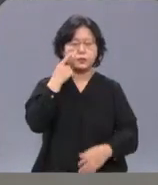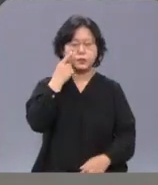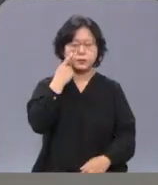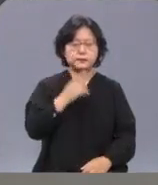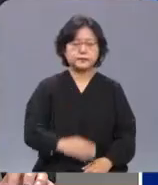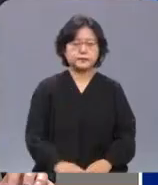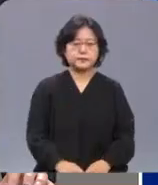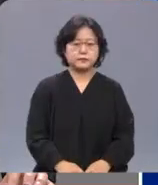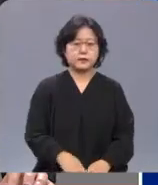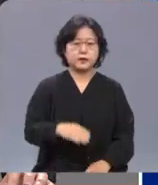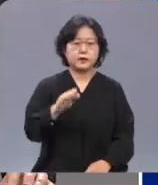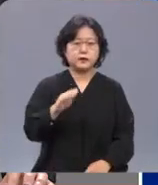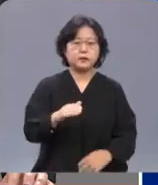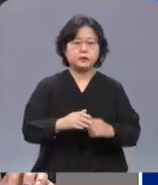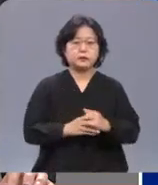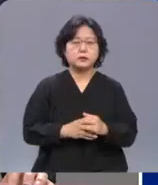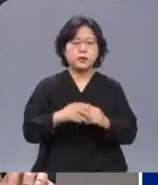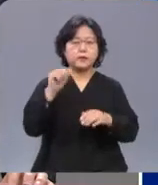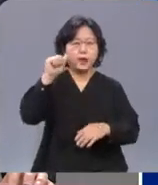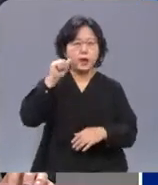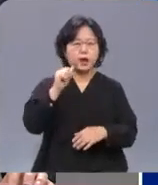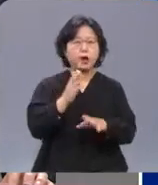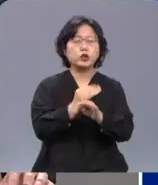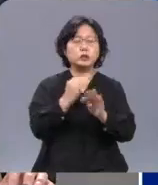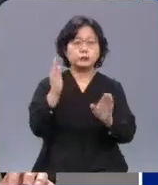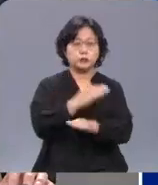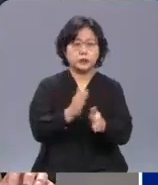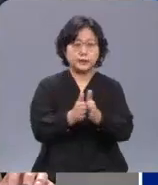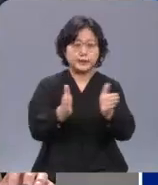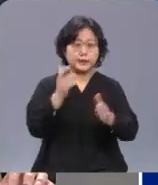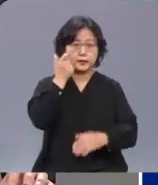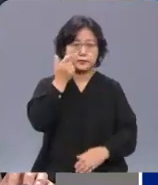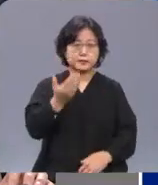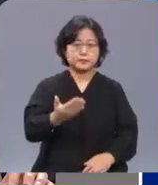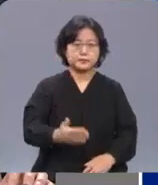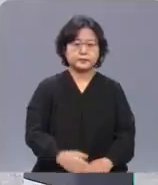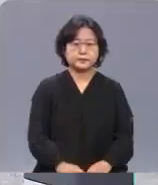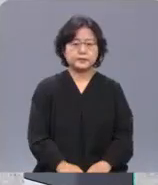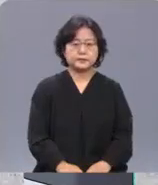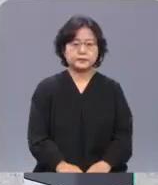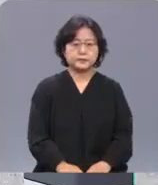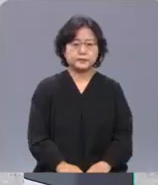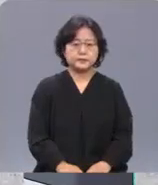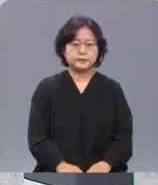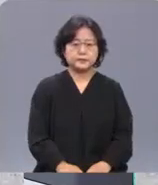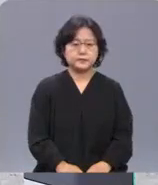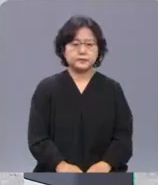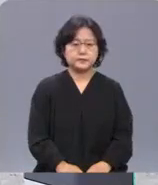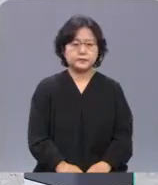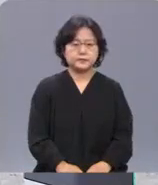알아보겠습니다. 배수영 기자, 파업이 정확히 언제부터 시작됐습니까?